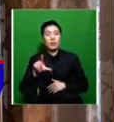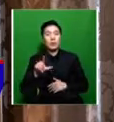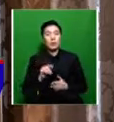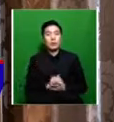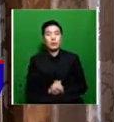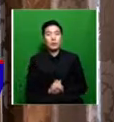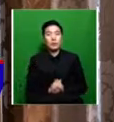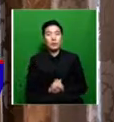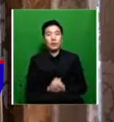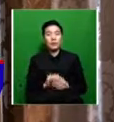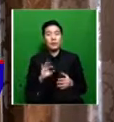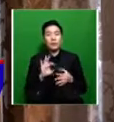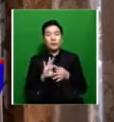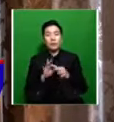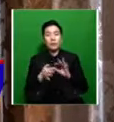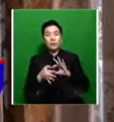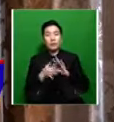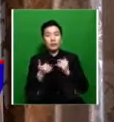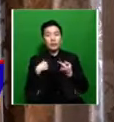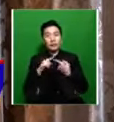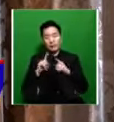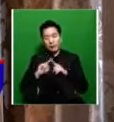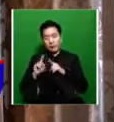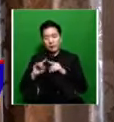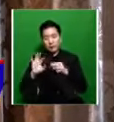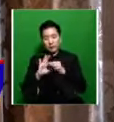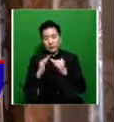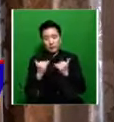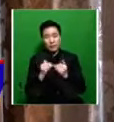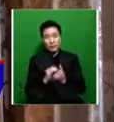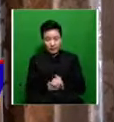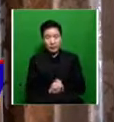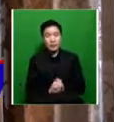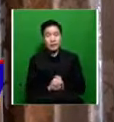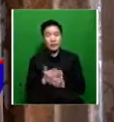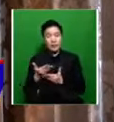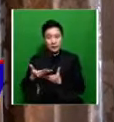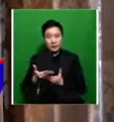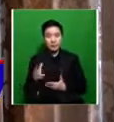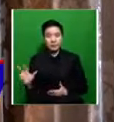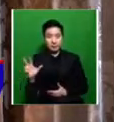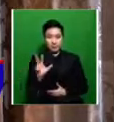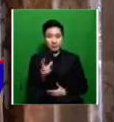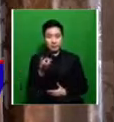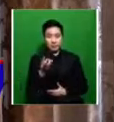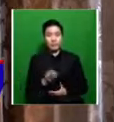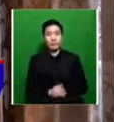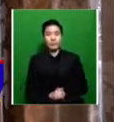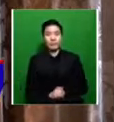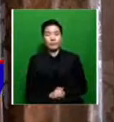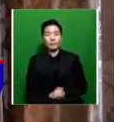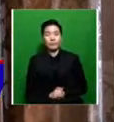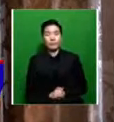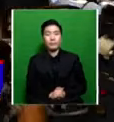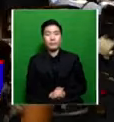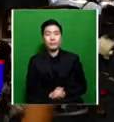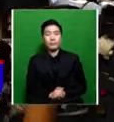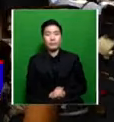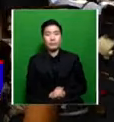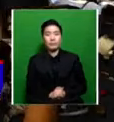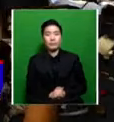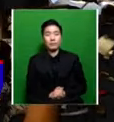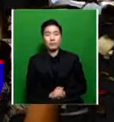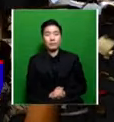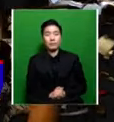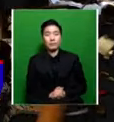รัชดาธนาดิเลกและท่านไตรสุรีไตรสรณกุลค่ะเรียนเชิญค่ะ ขอบพระคุณค่ะขออนุญาตเริ่มเรื่องแรกก่อนนะ